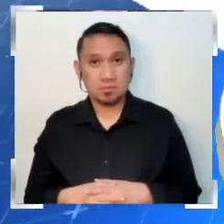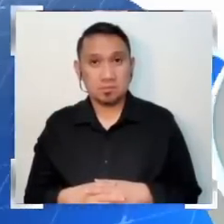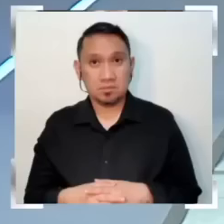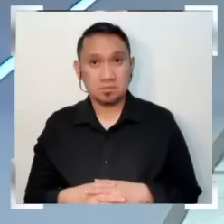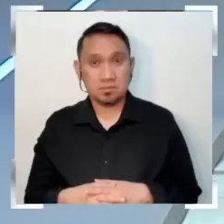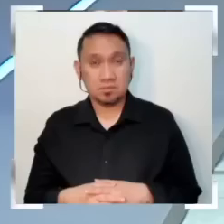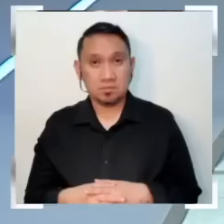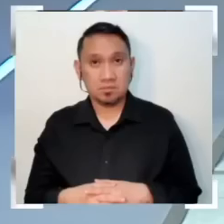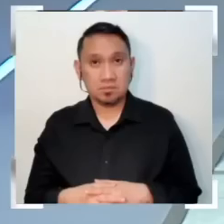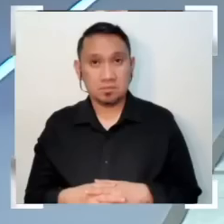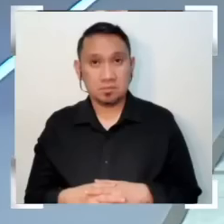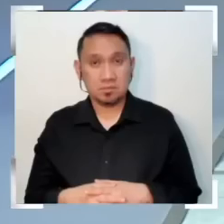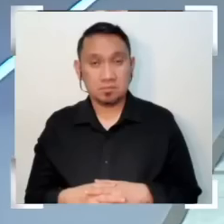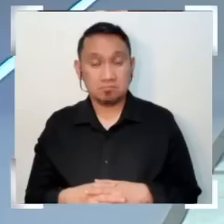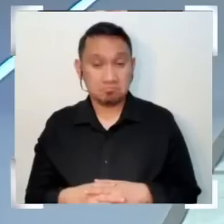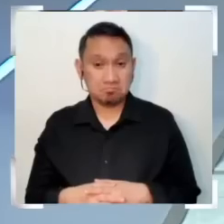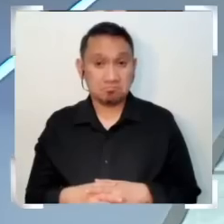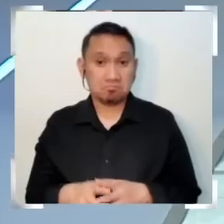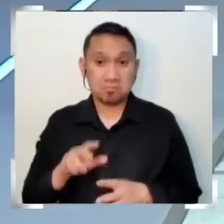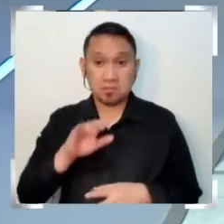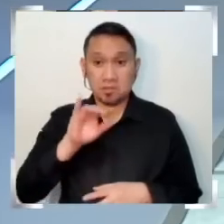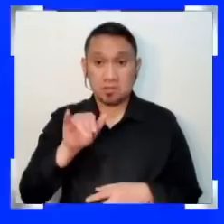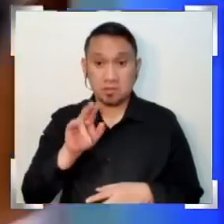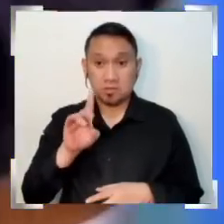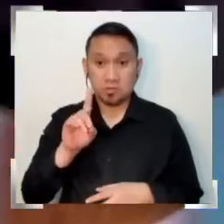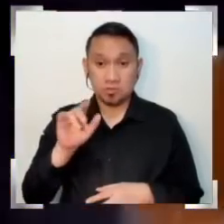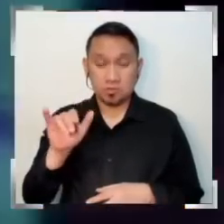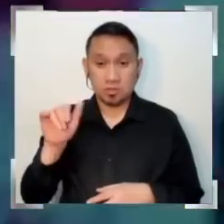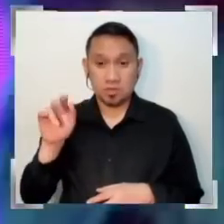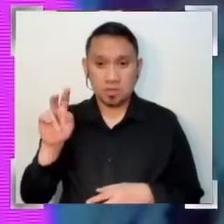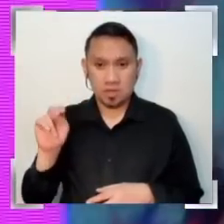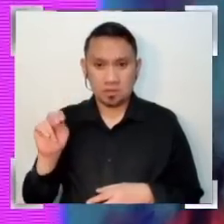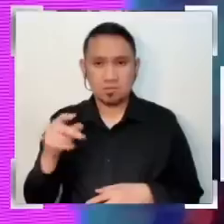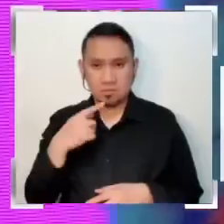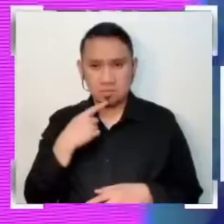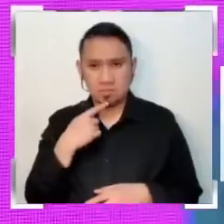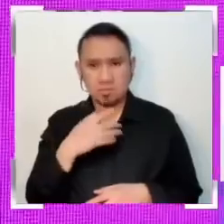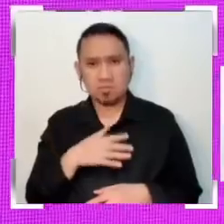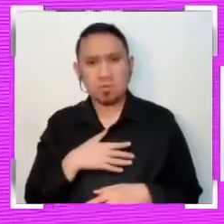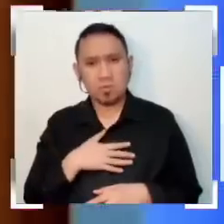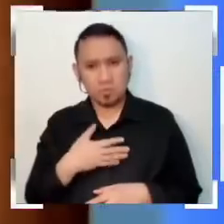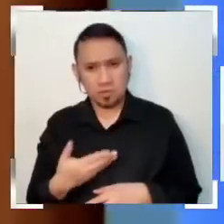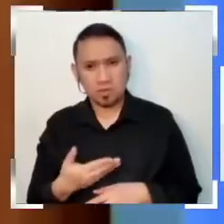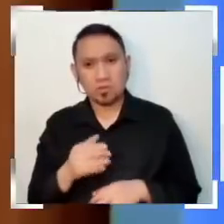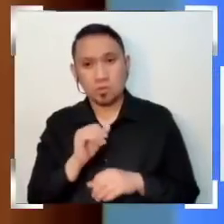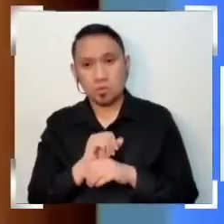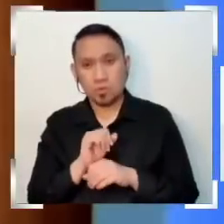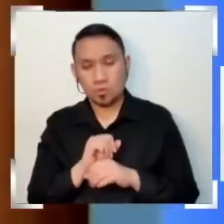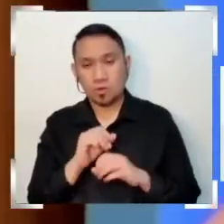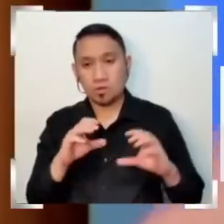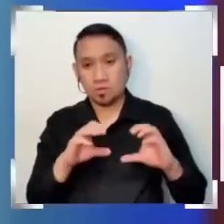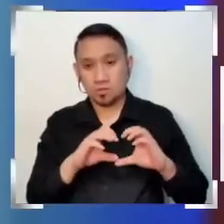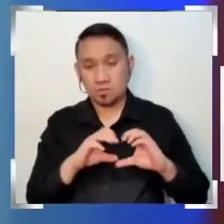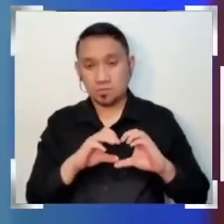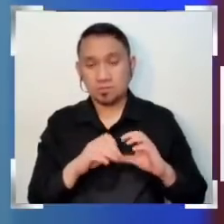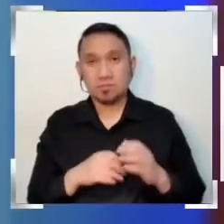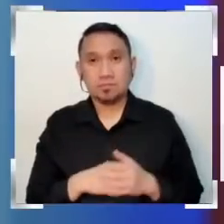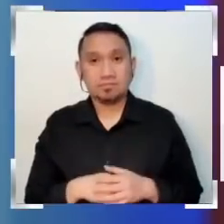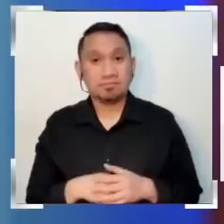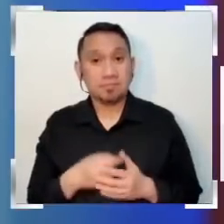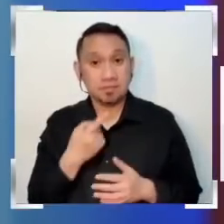Bukas daw si Judy Ann Santos na magtrabaho sa Kapuso Network. Sinabi niya yan sa ika-100 episode ng Fast Talk with Boy